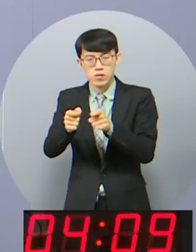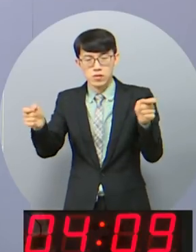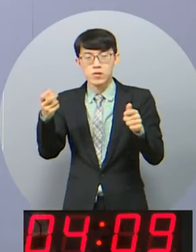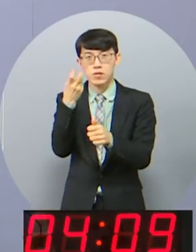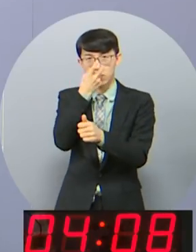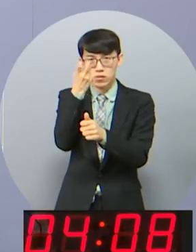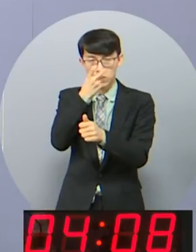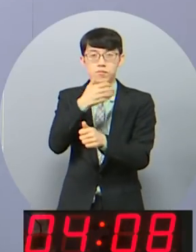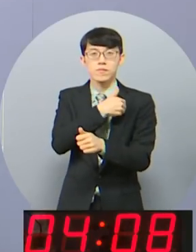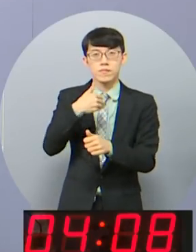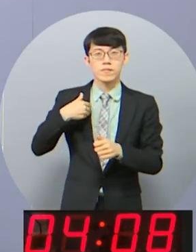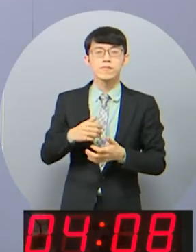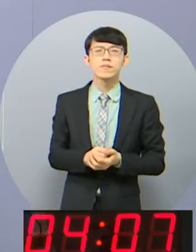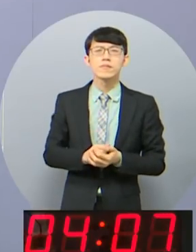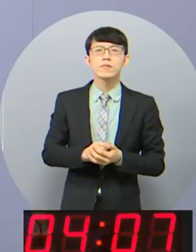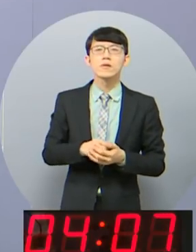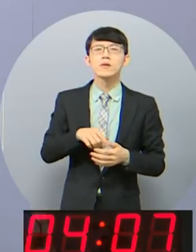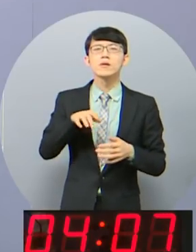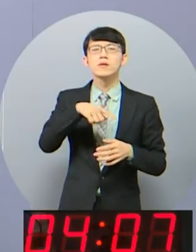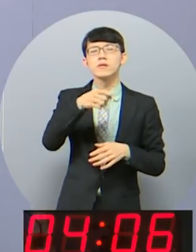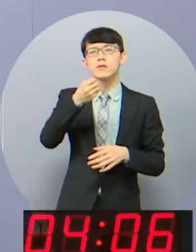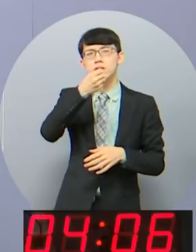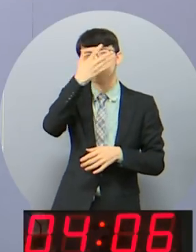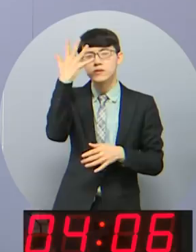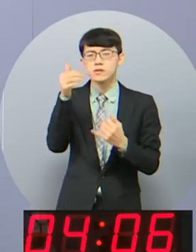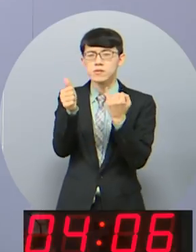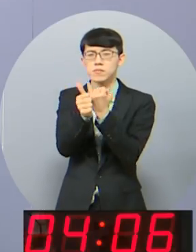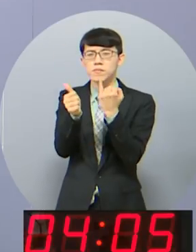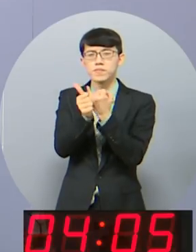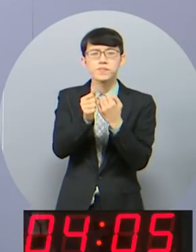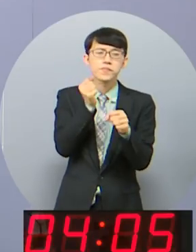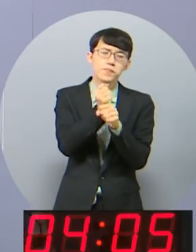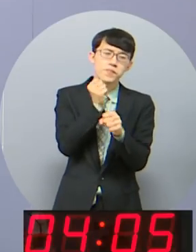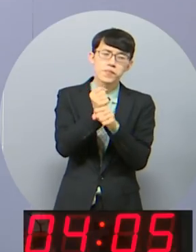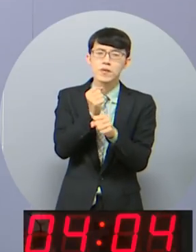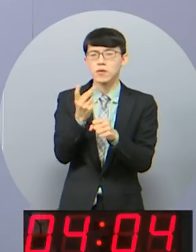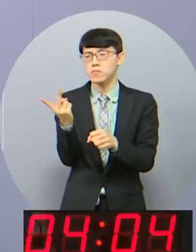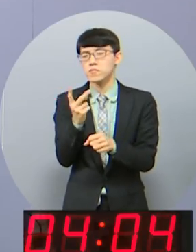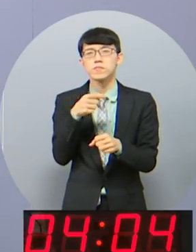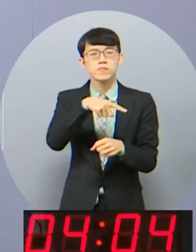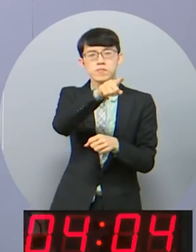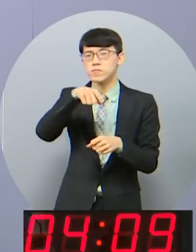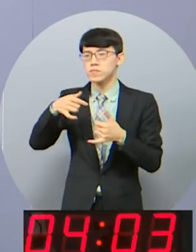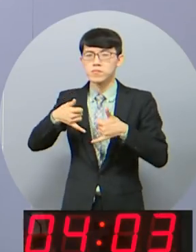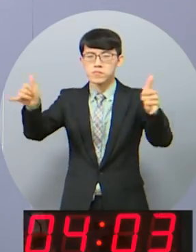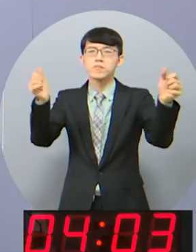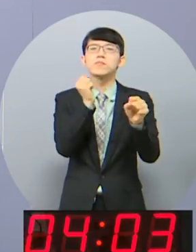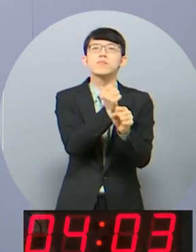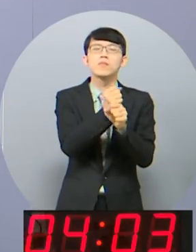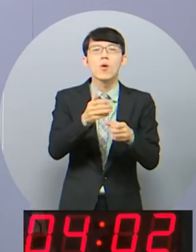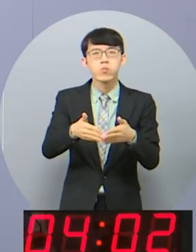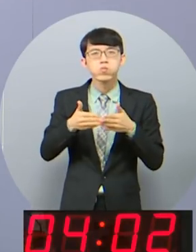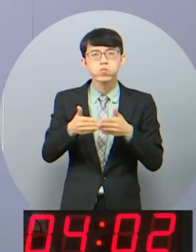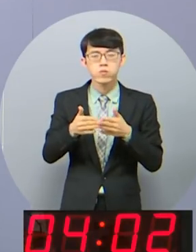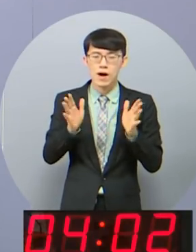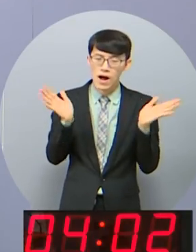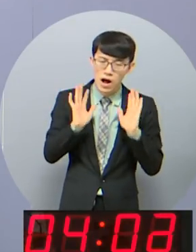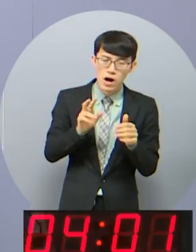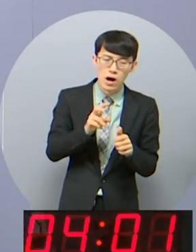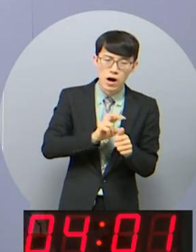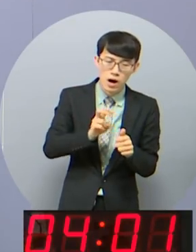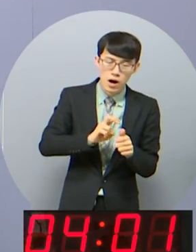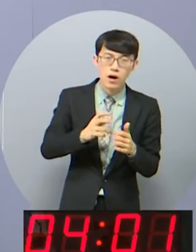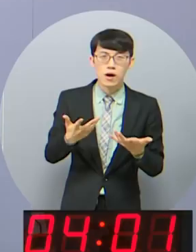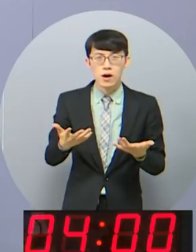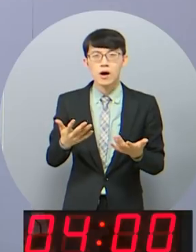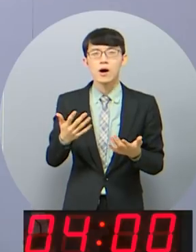人啊，阿阿婆拢爱食老咯。假如若如果一个生囝的时候啦，比一个爱饲两个，啊两个已经无法度去食老